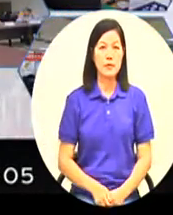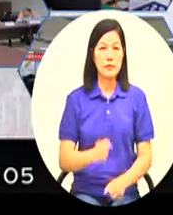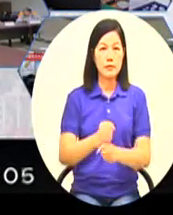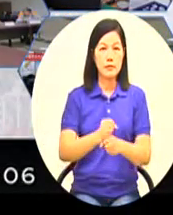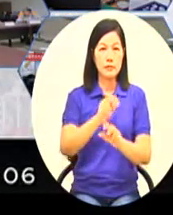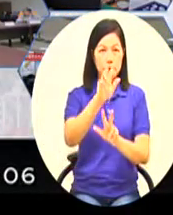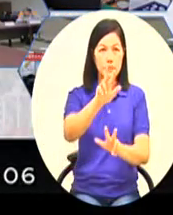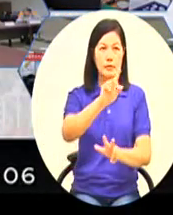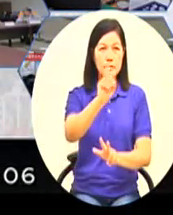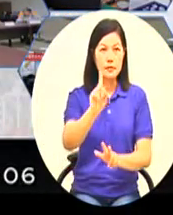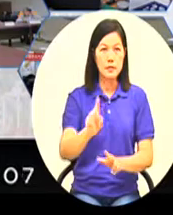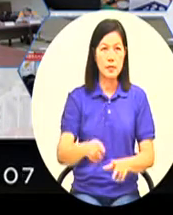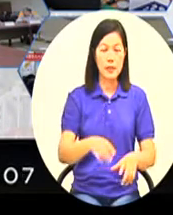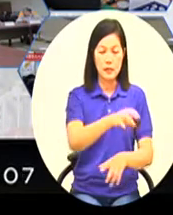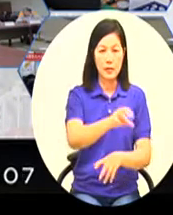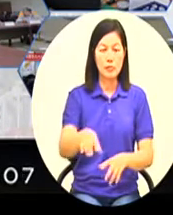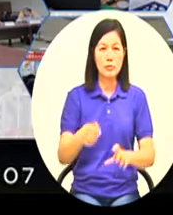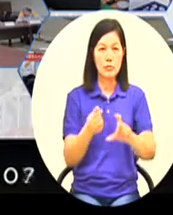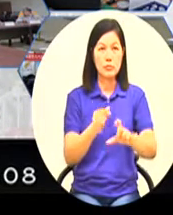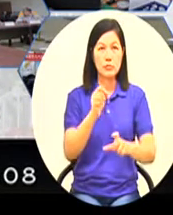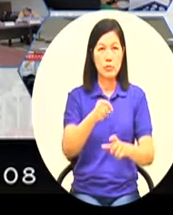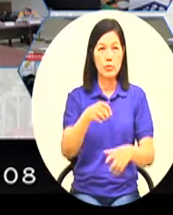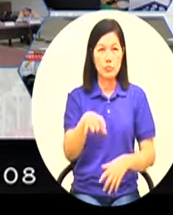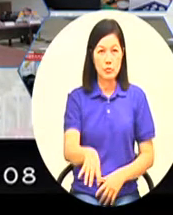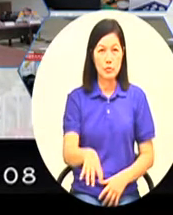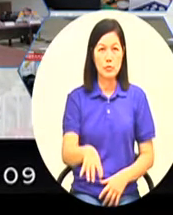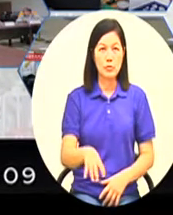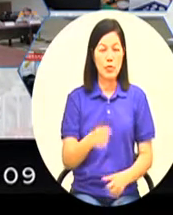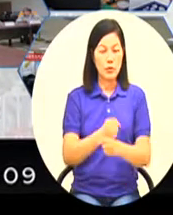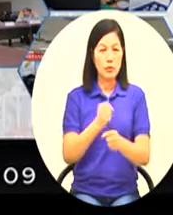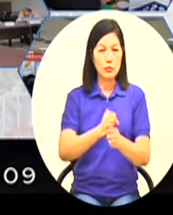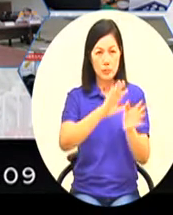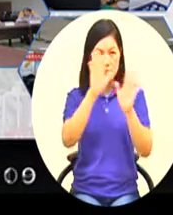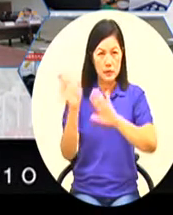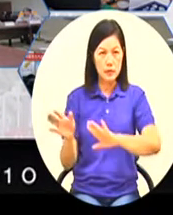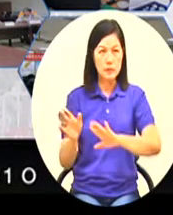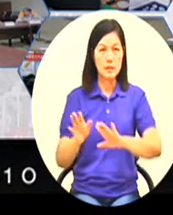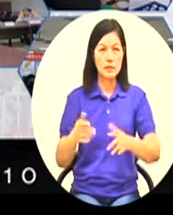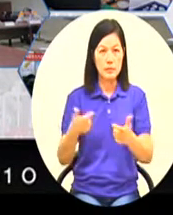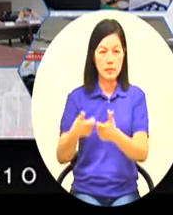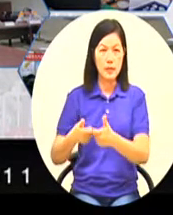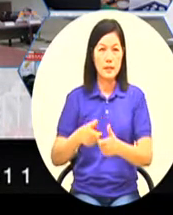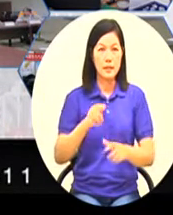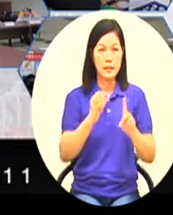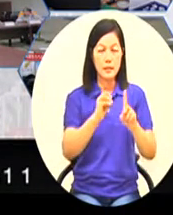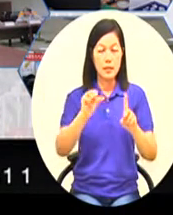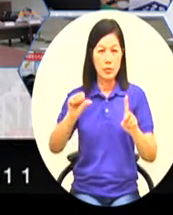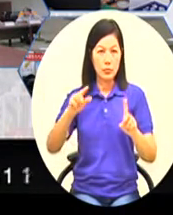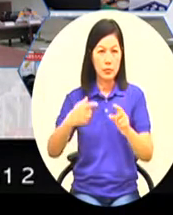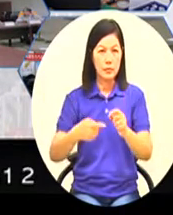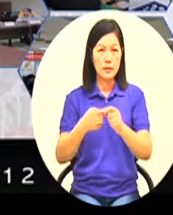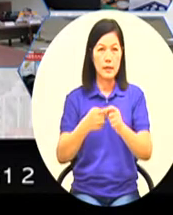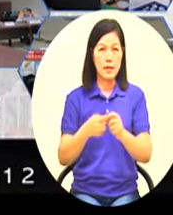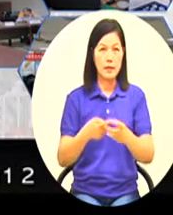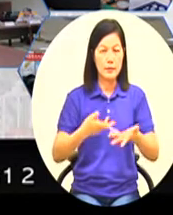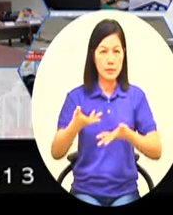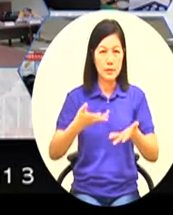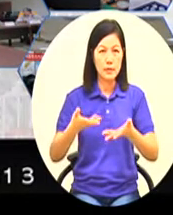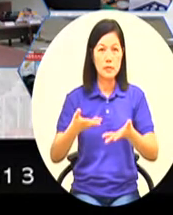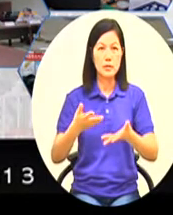区公所灾害防救工作执行状况，订定高雄市政府105年度灾害防救业务评核计